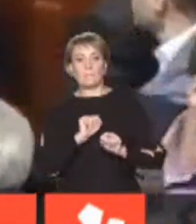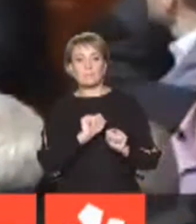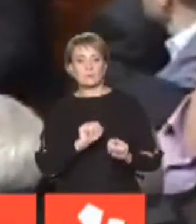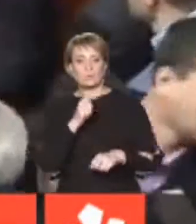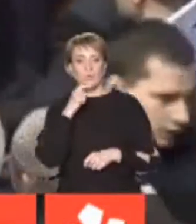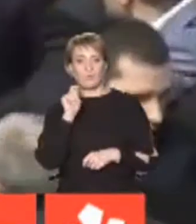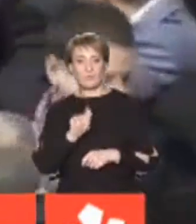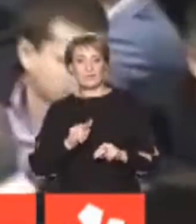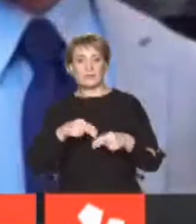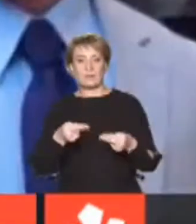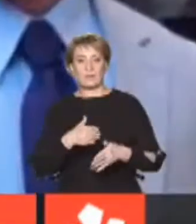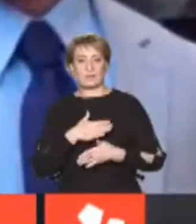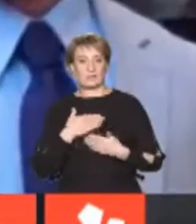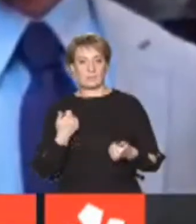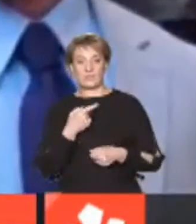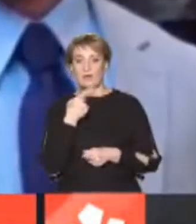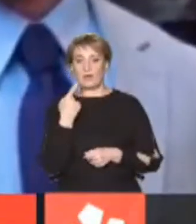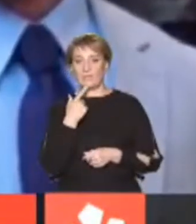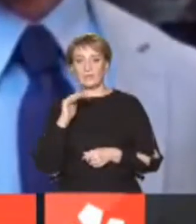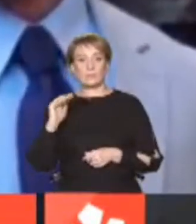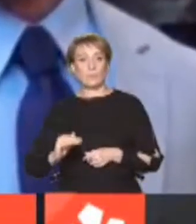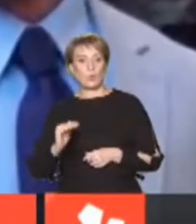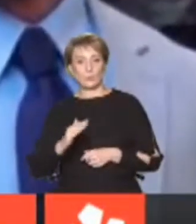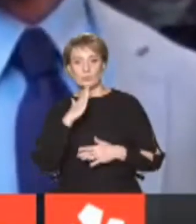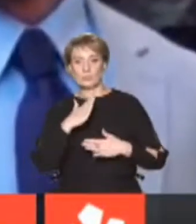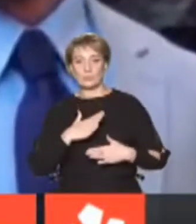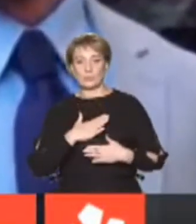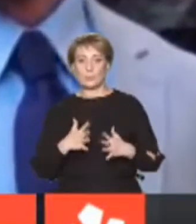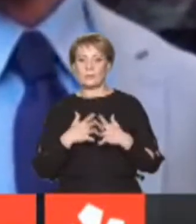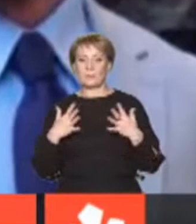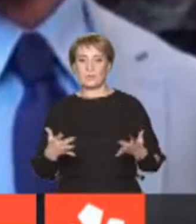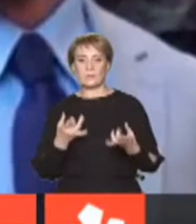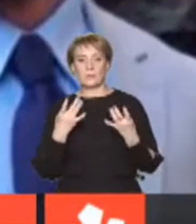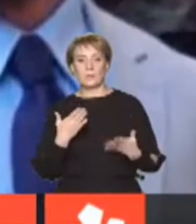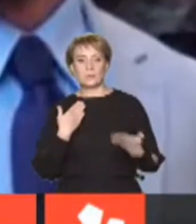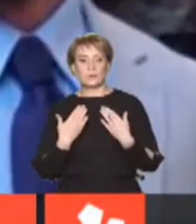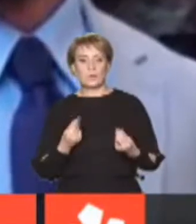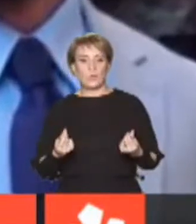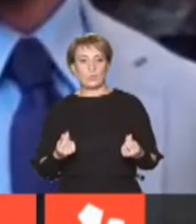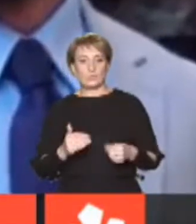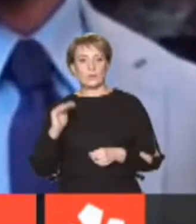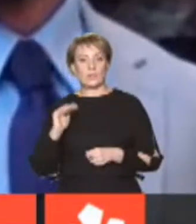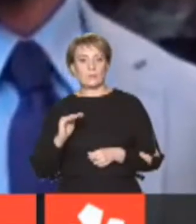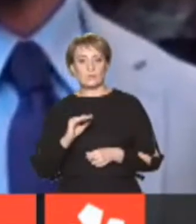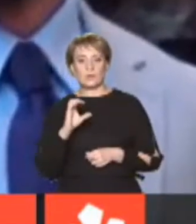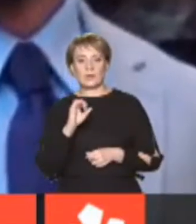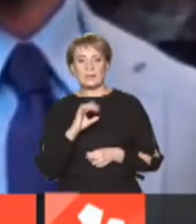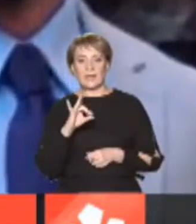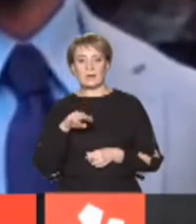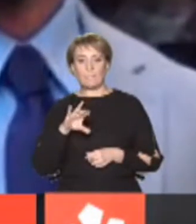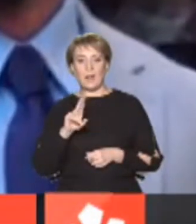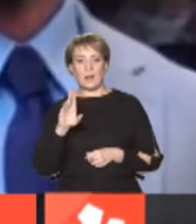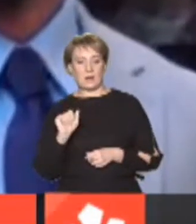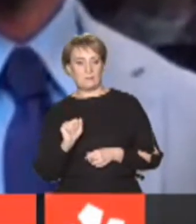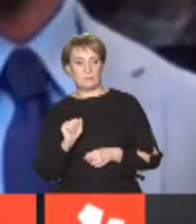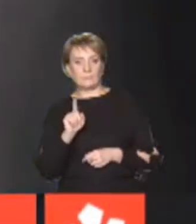надавати не захотіли. Кажуть, молодших люблять більше. І це явно про стосунки грошей і молодшого Ярмака – Дениса.